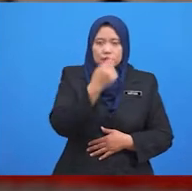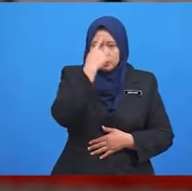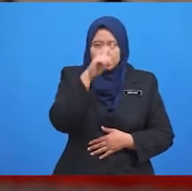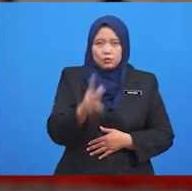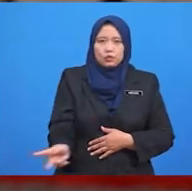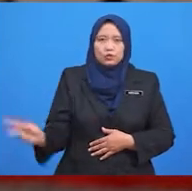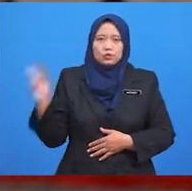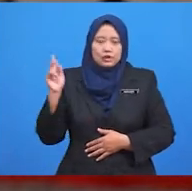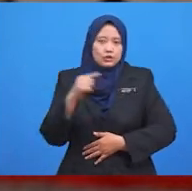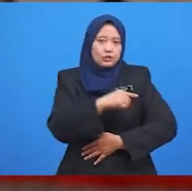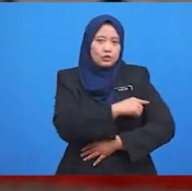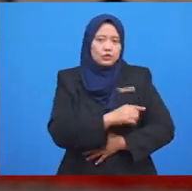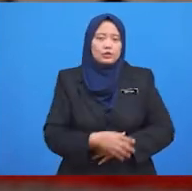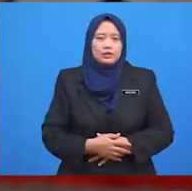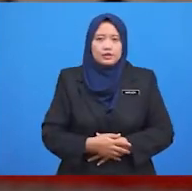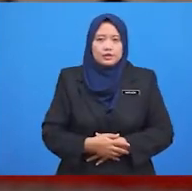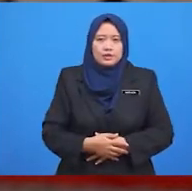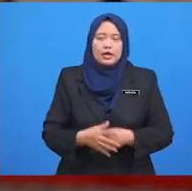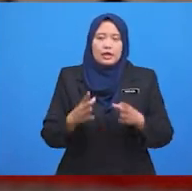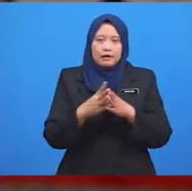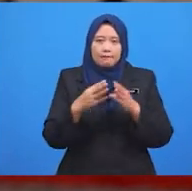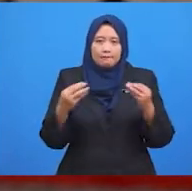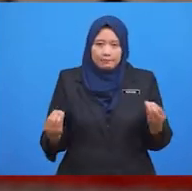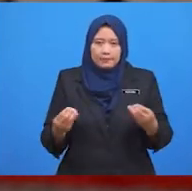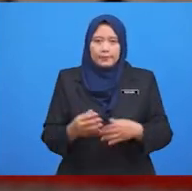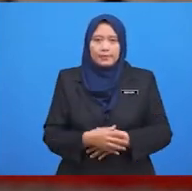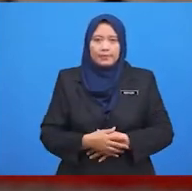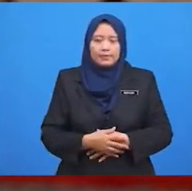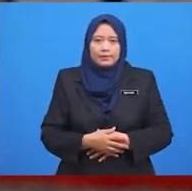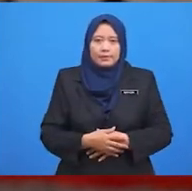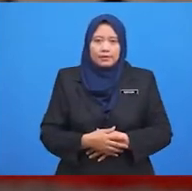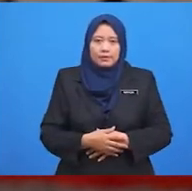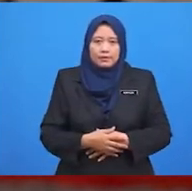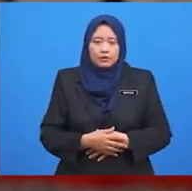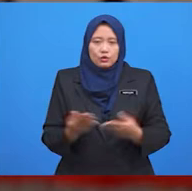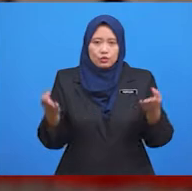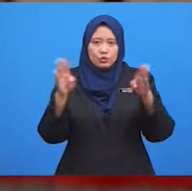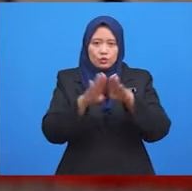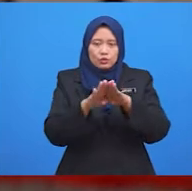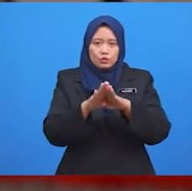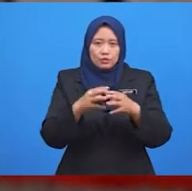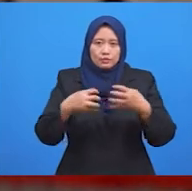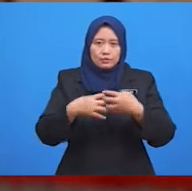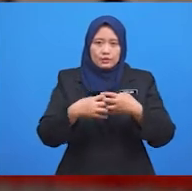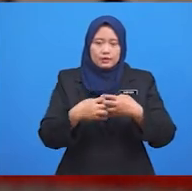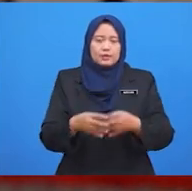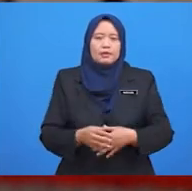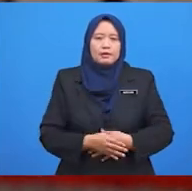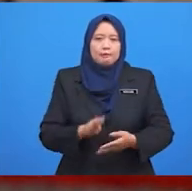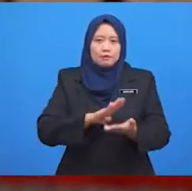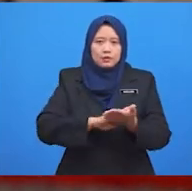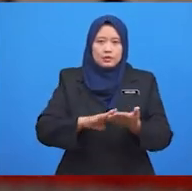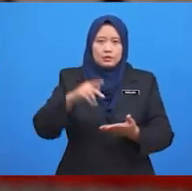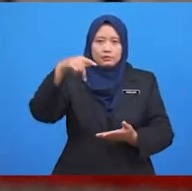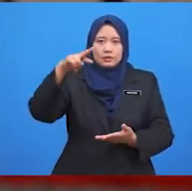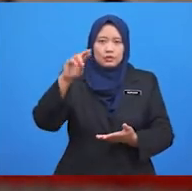menguatkan otot. Setelah selesai rawatan, matikan mesin, bersihkan prop dan kemas ruang